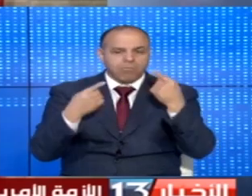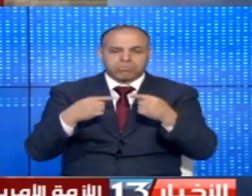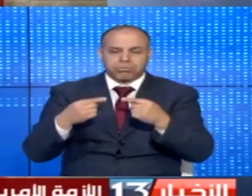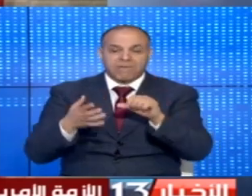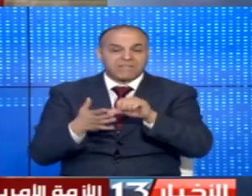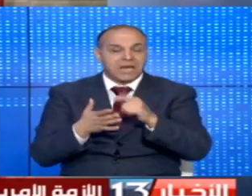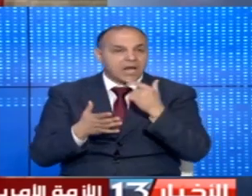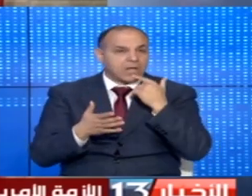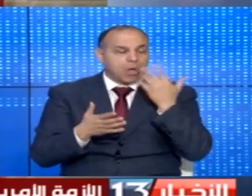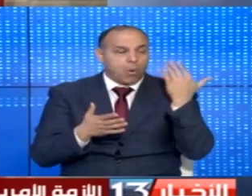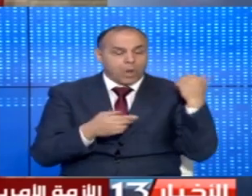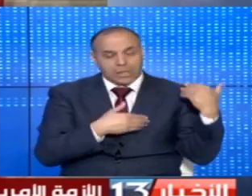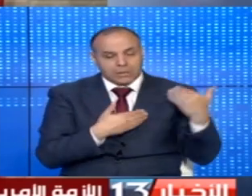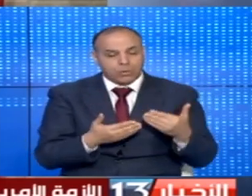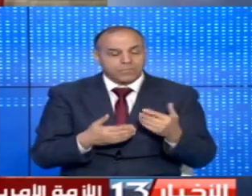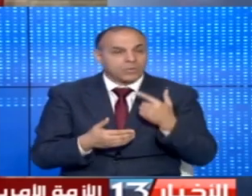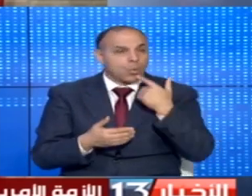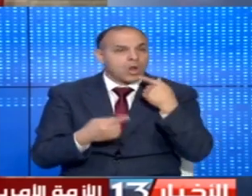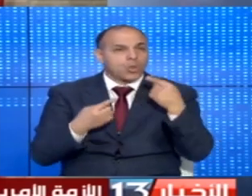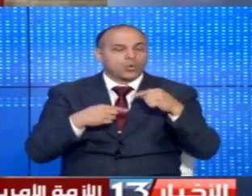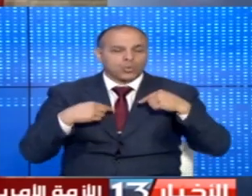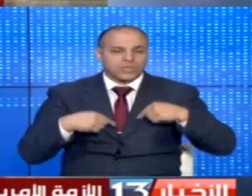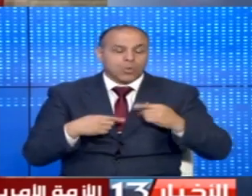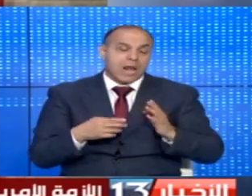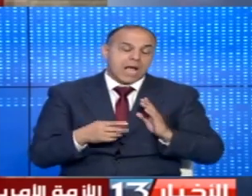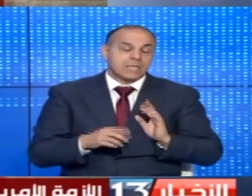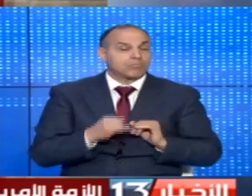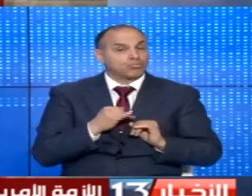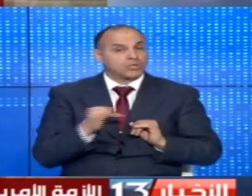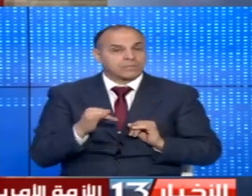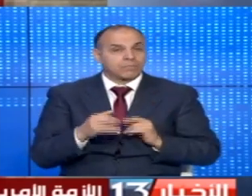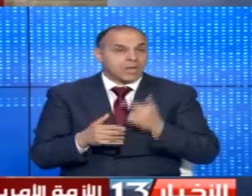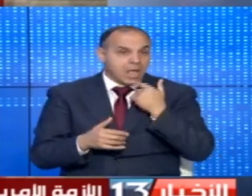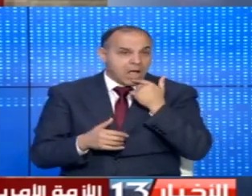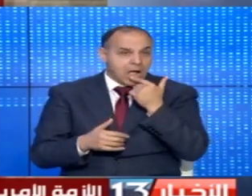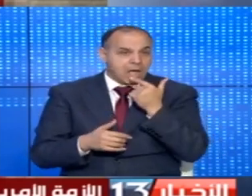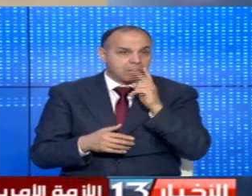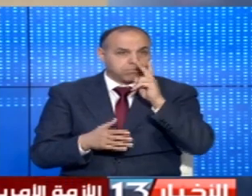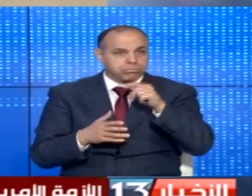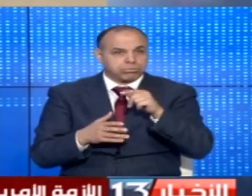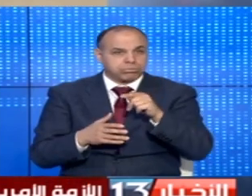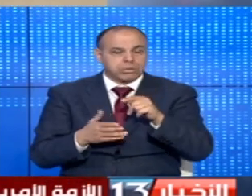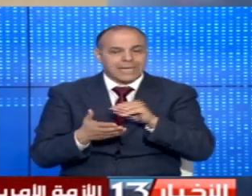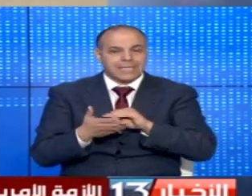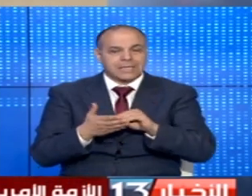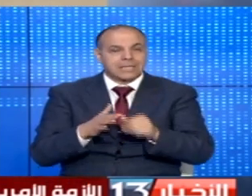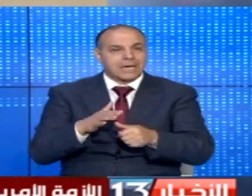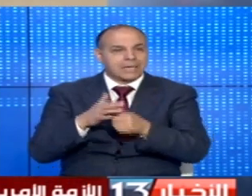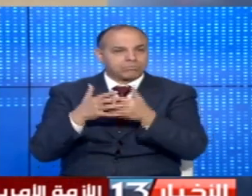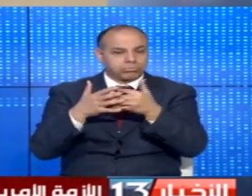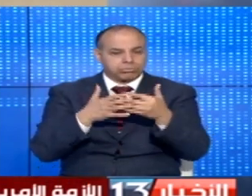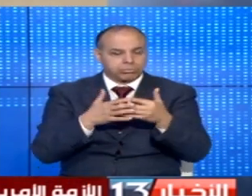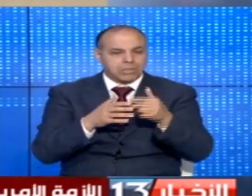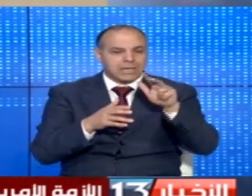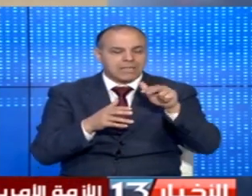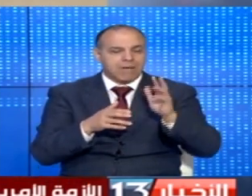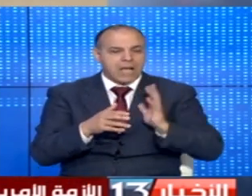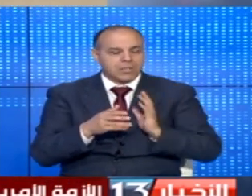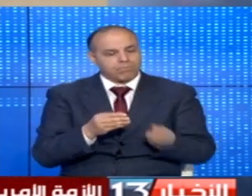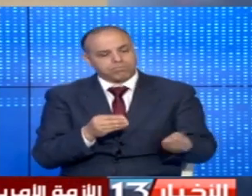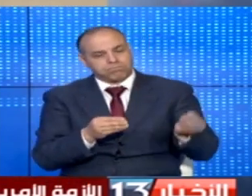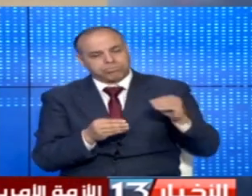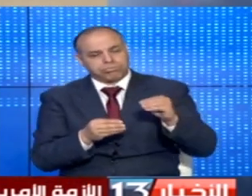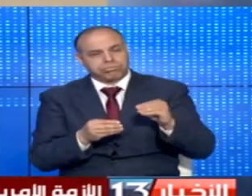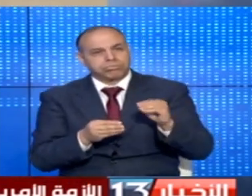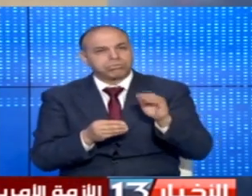ايران وضد ها او ضد حكومتها اوجدت شهاب هو ياتي هذا بعد قرار اداره ترام بارس ثلاثه الف جندي اضافي الى